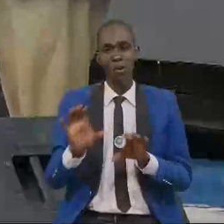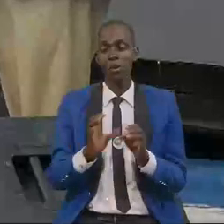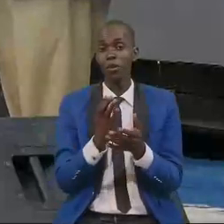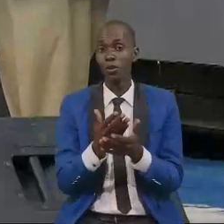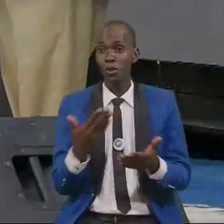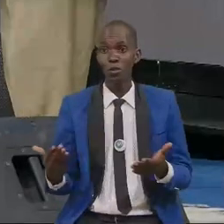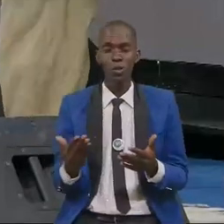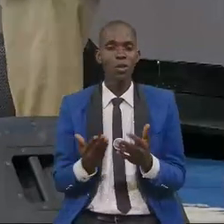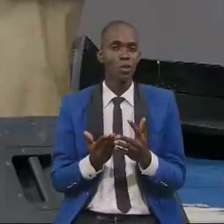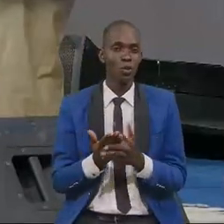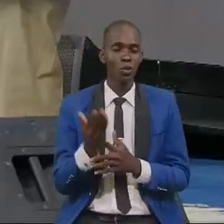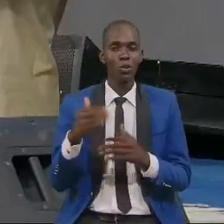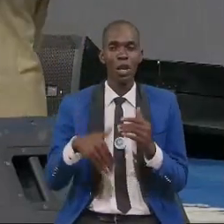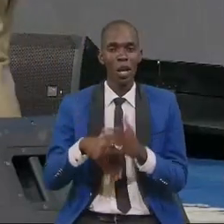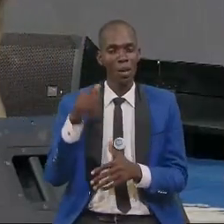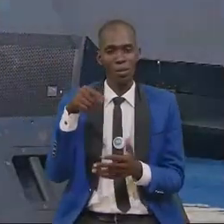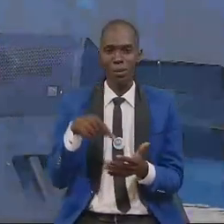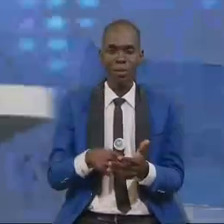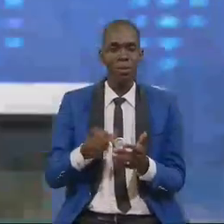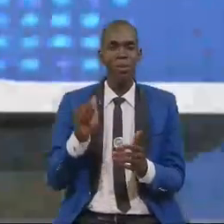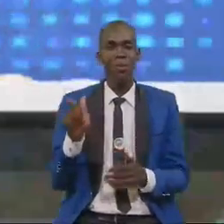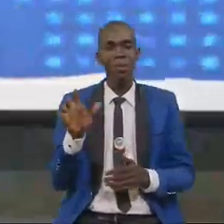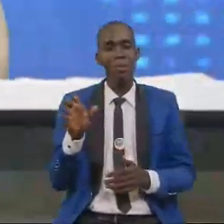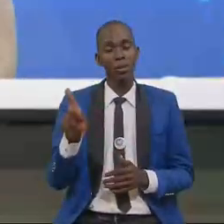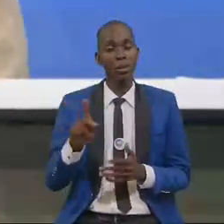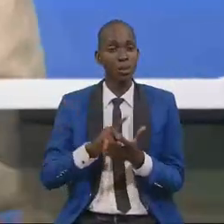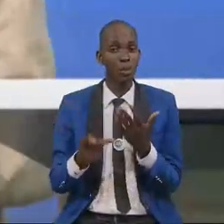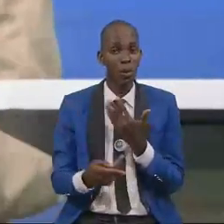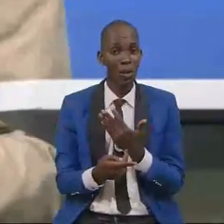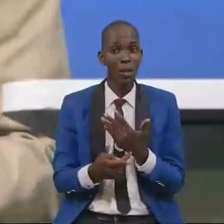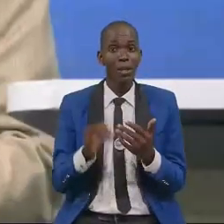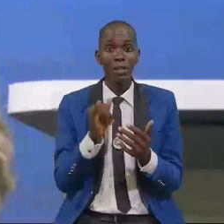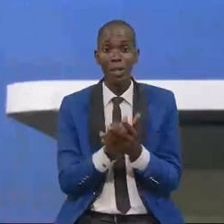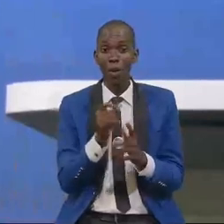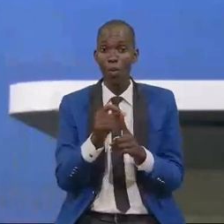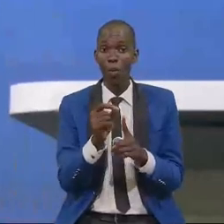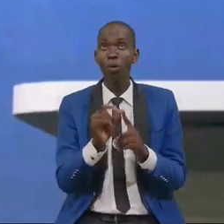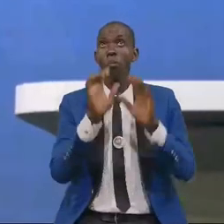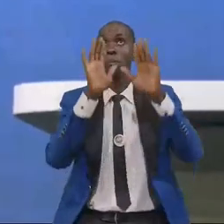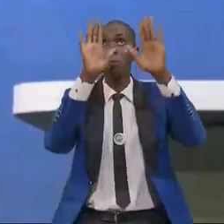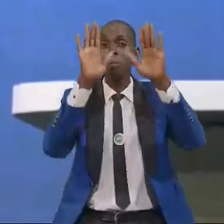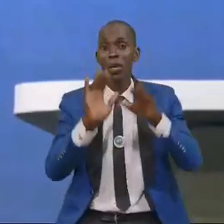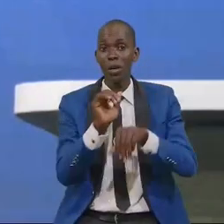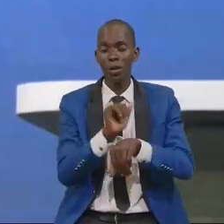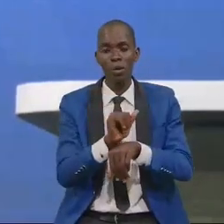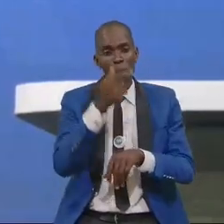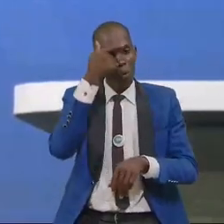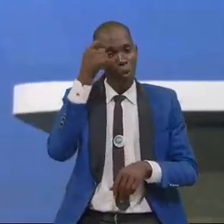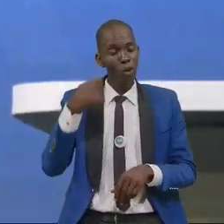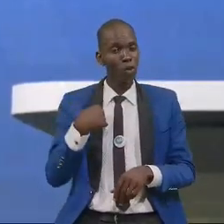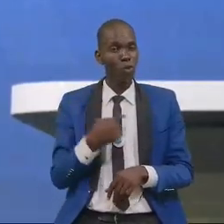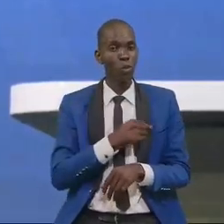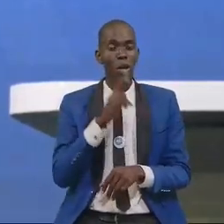tout au long de cette croisade ce mot miracle parce que nous parlons de Jésus